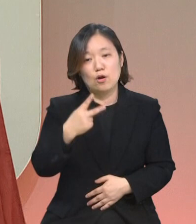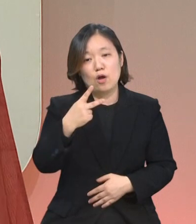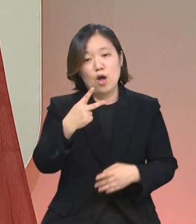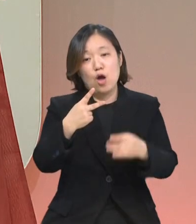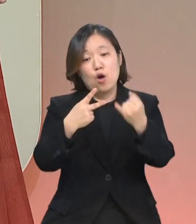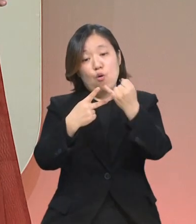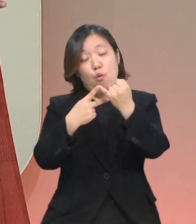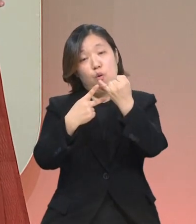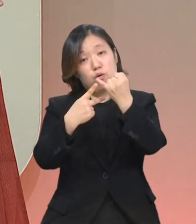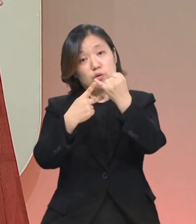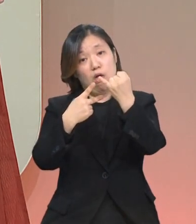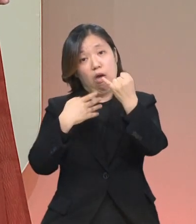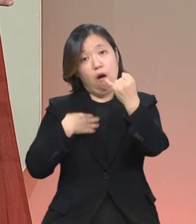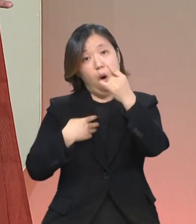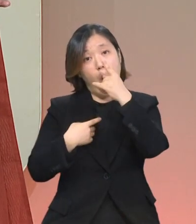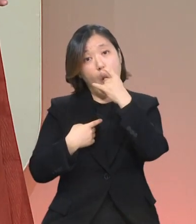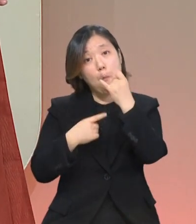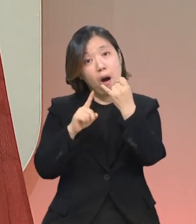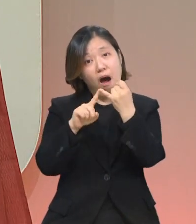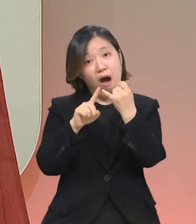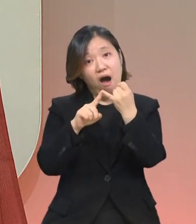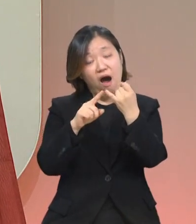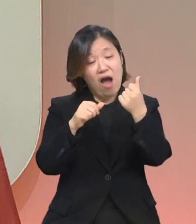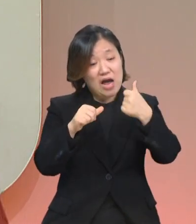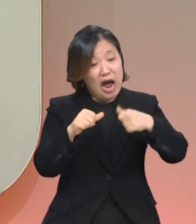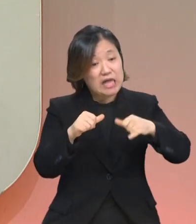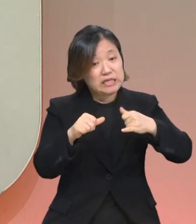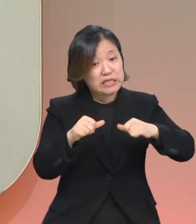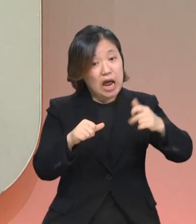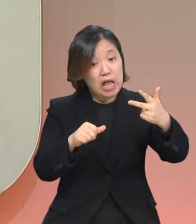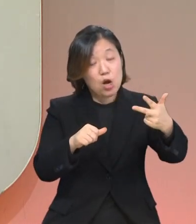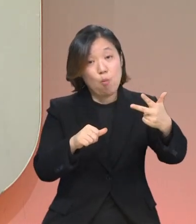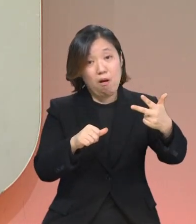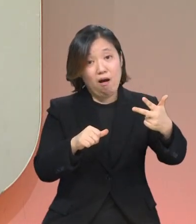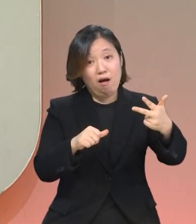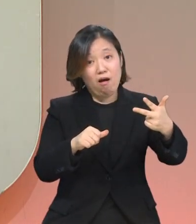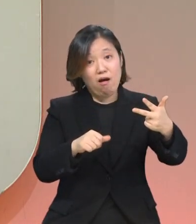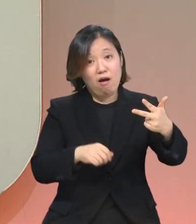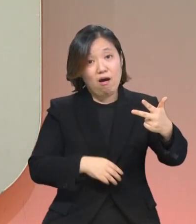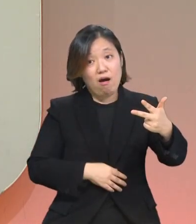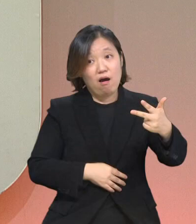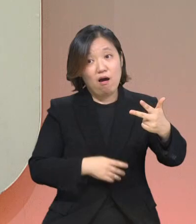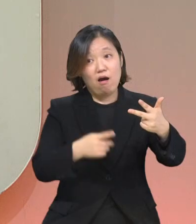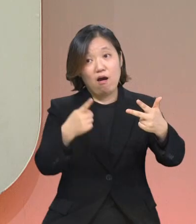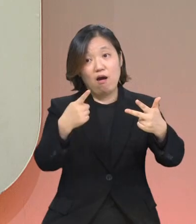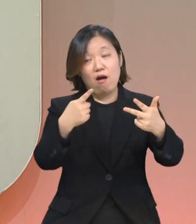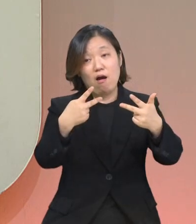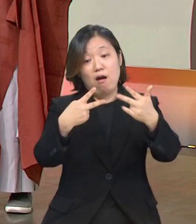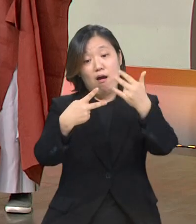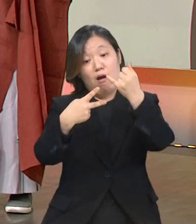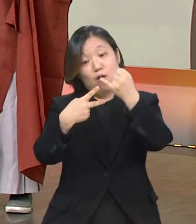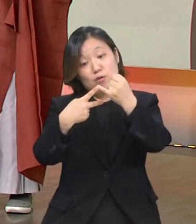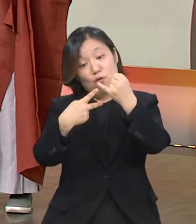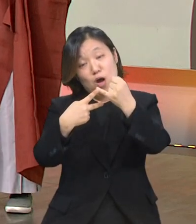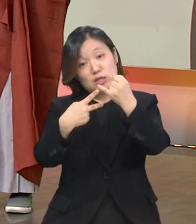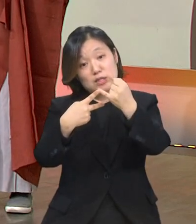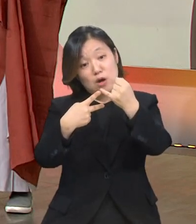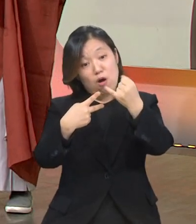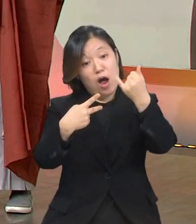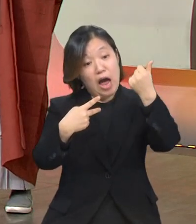조강지처였던 우리 엄마의 자식들 7남매가 있었다고 했잖아요 조강지처였던 우리 엄마의